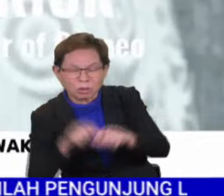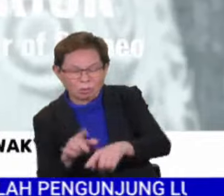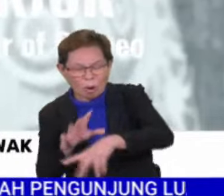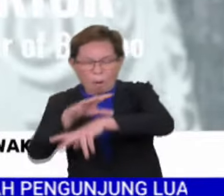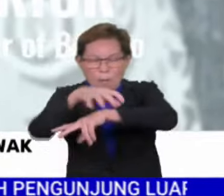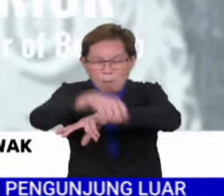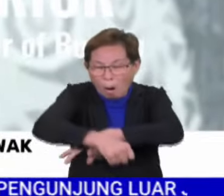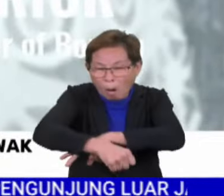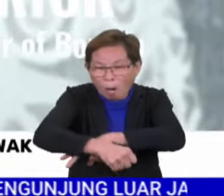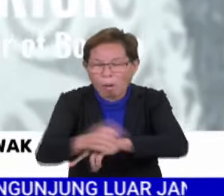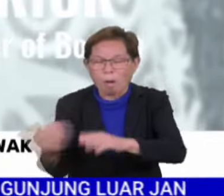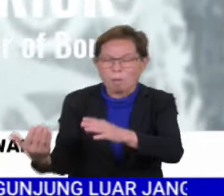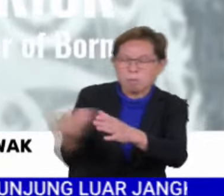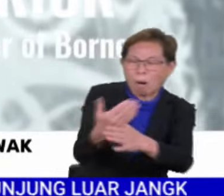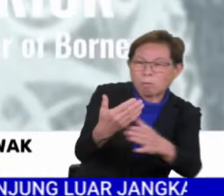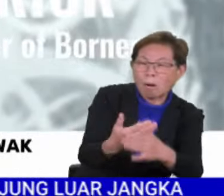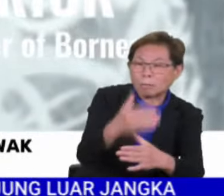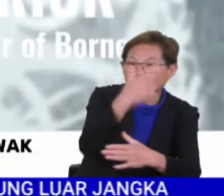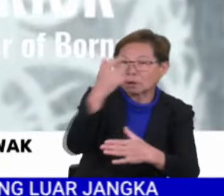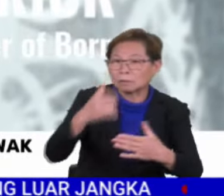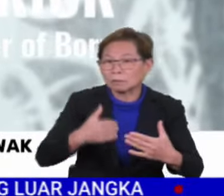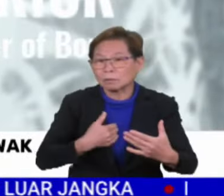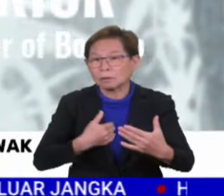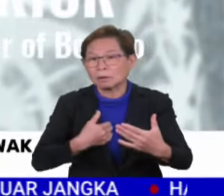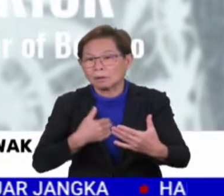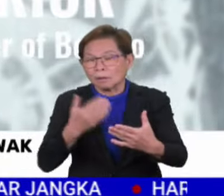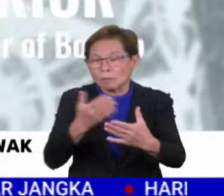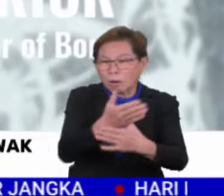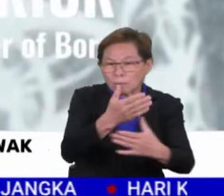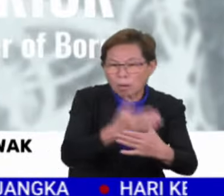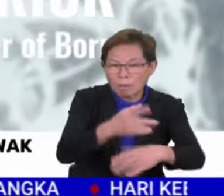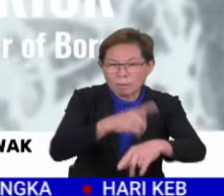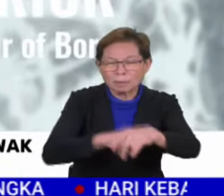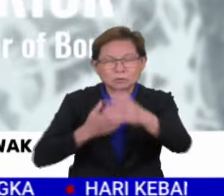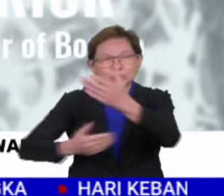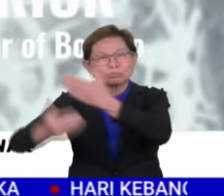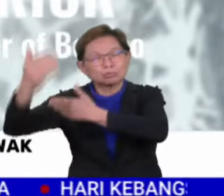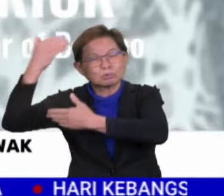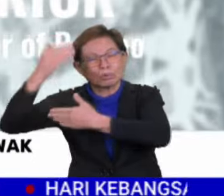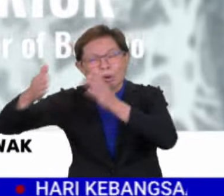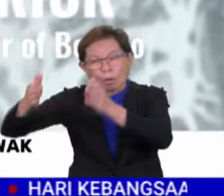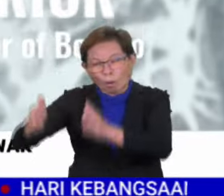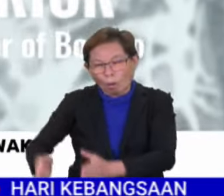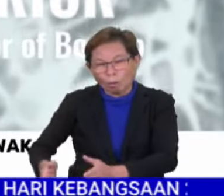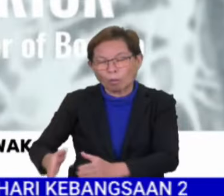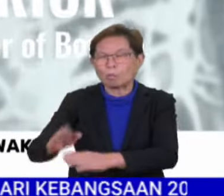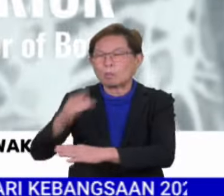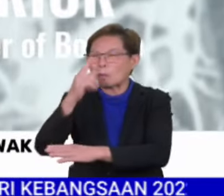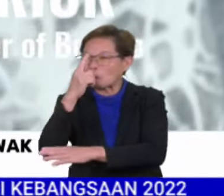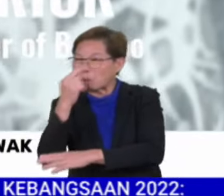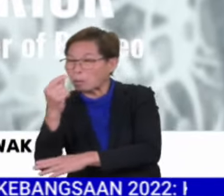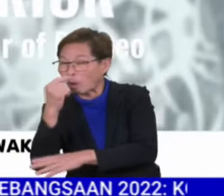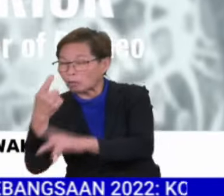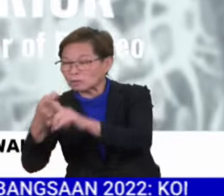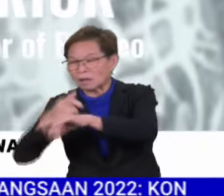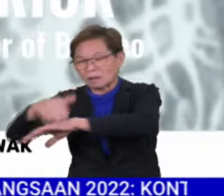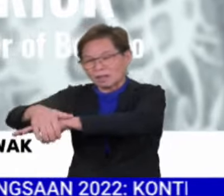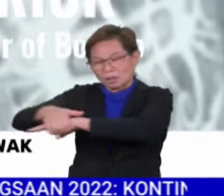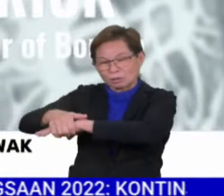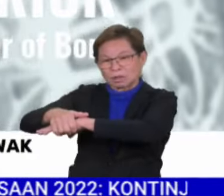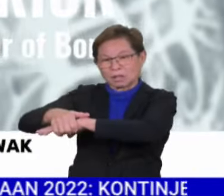penaklukan. Saya tak kata menceroboh sebab tidak ada unsur ceroboh sebenarnya ketika itu. Orang Barat kebetulan dari